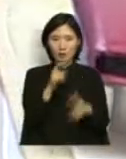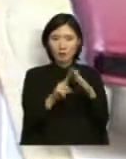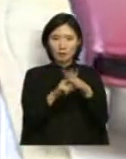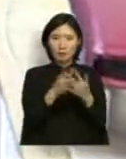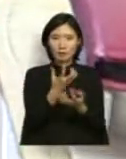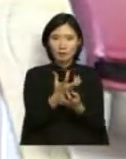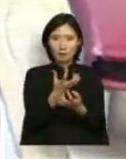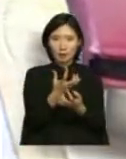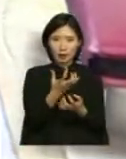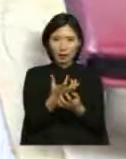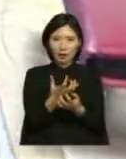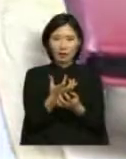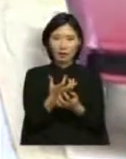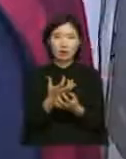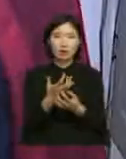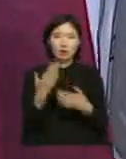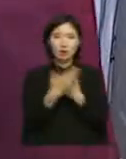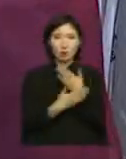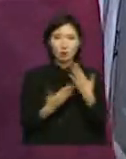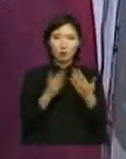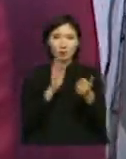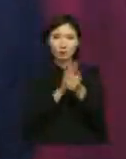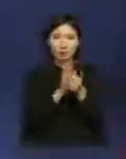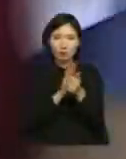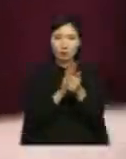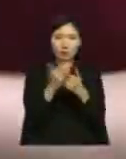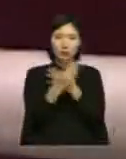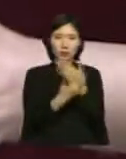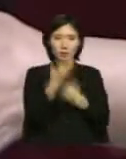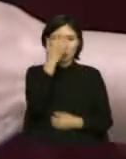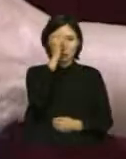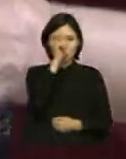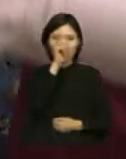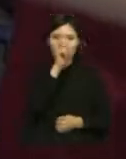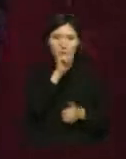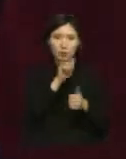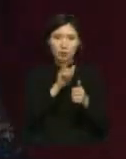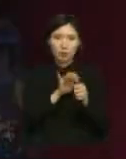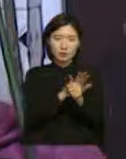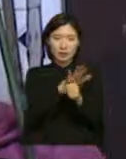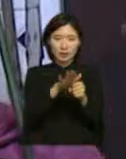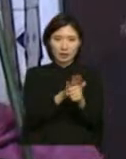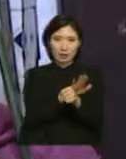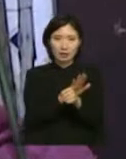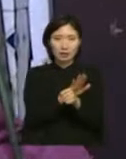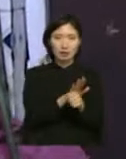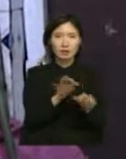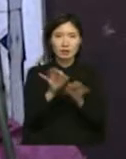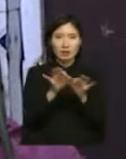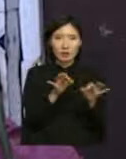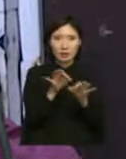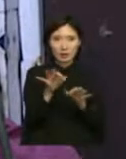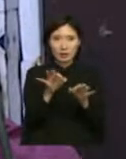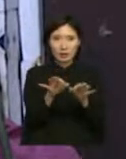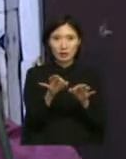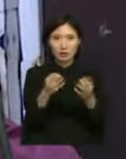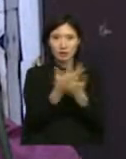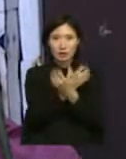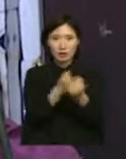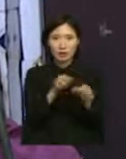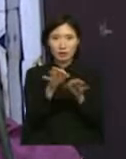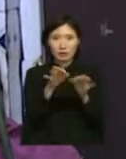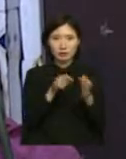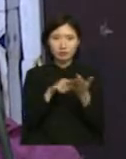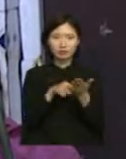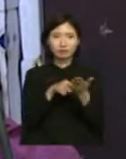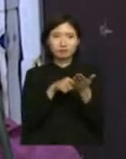몸보신하는 어르신들에게 봉사와 효도의 마음으로 효사랑 가게 가맹점을 신청했습니다. 좀 그런 효사랑 카드 만들어